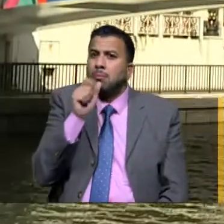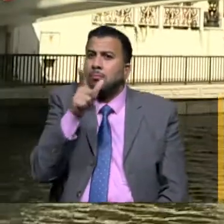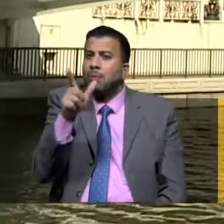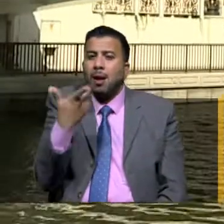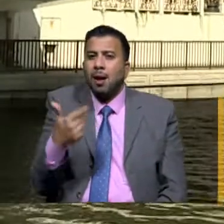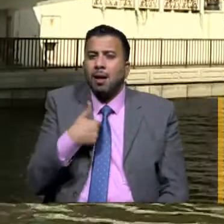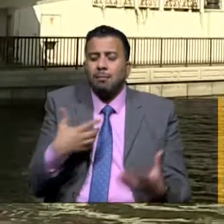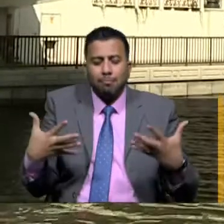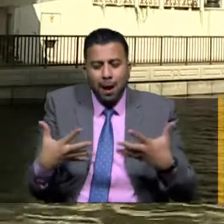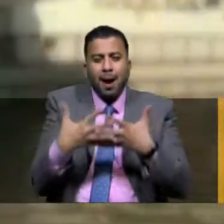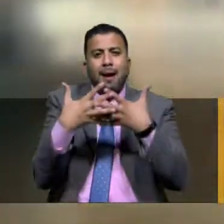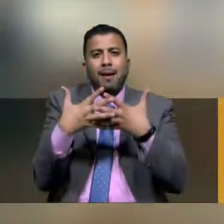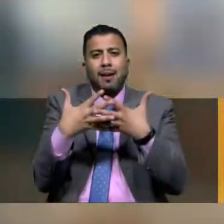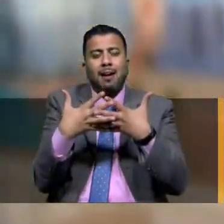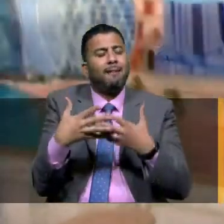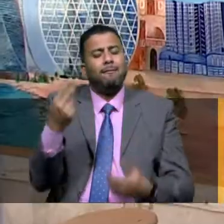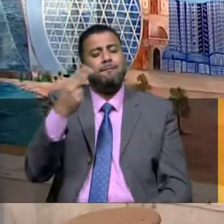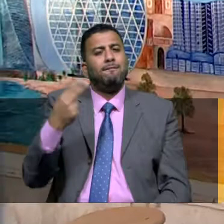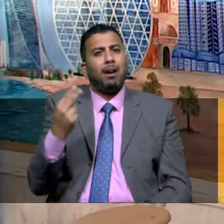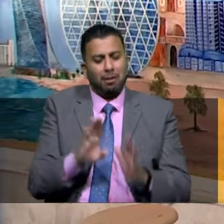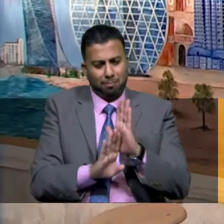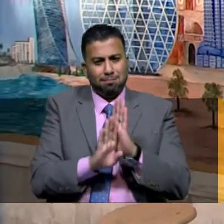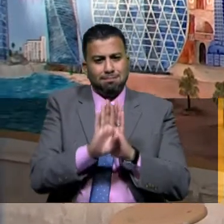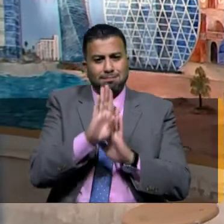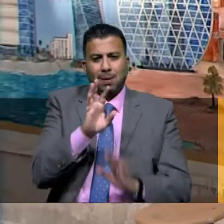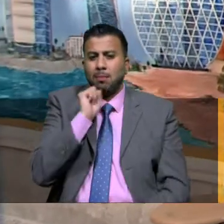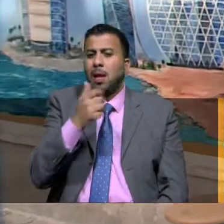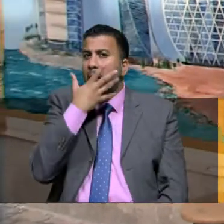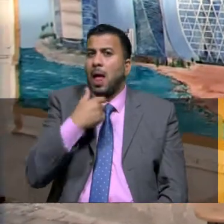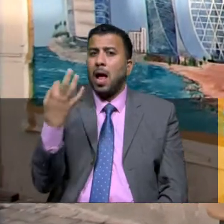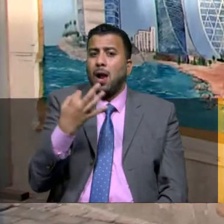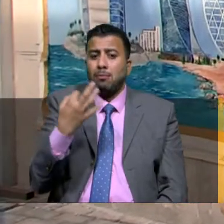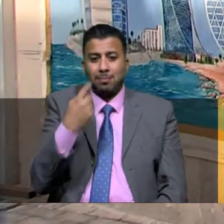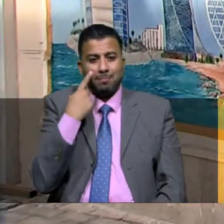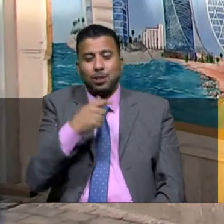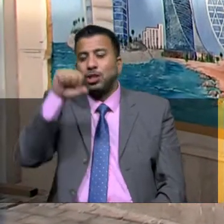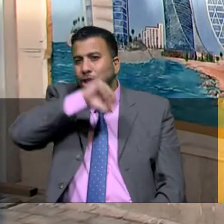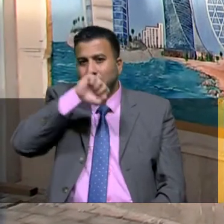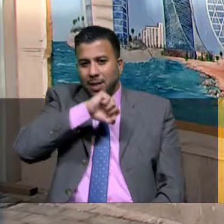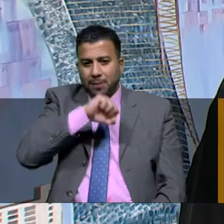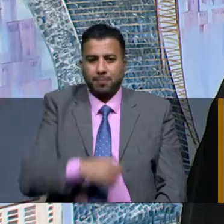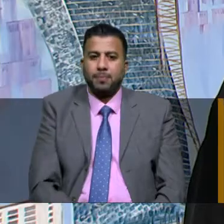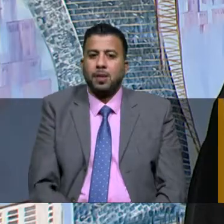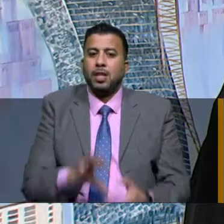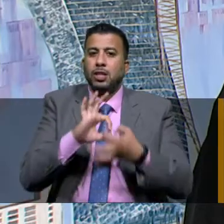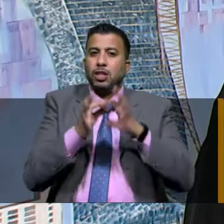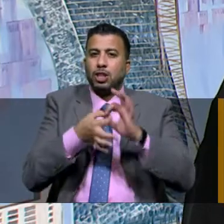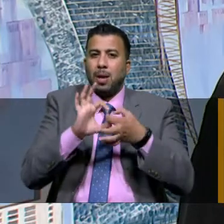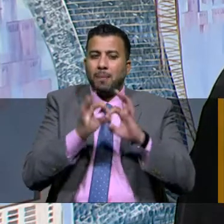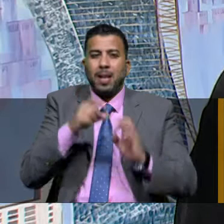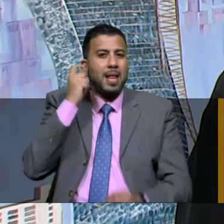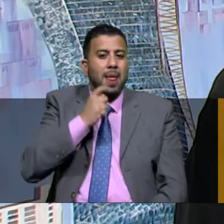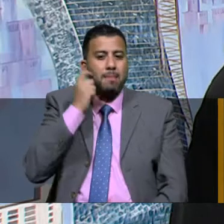من الحراك الفني النابض بالحيوية في مدينتنا الباسمة. شارك جمعية الإمارات للفنون